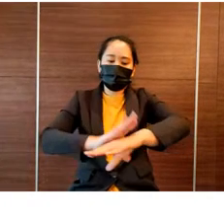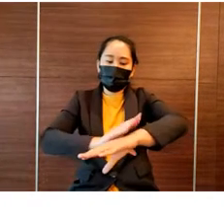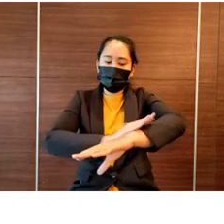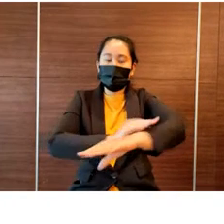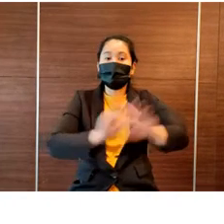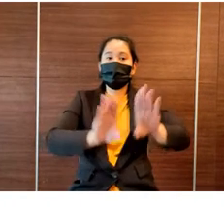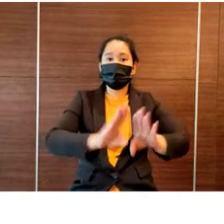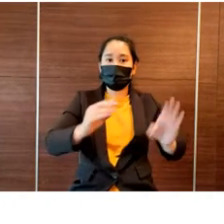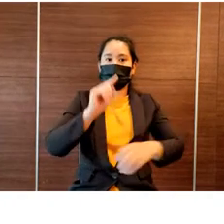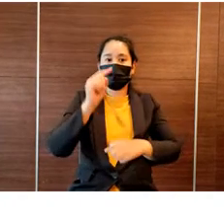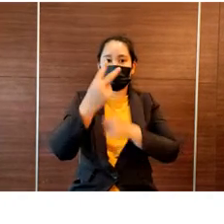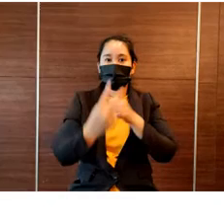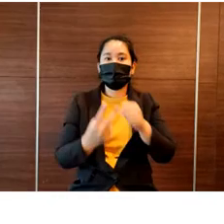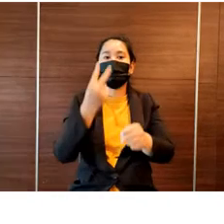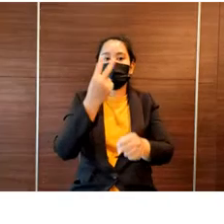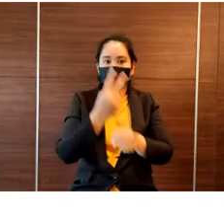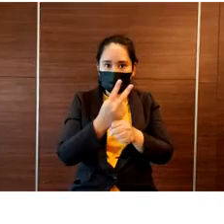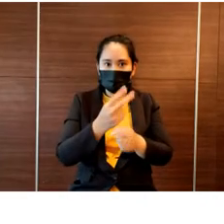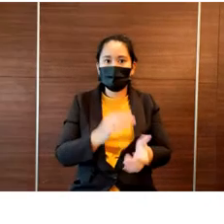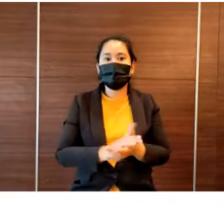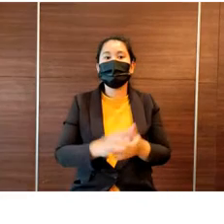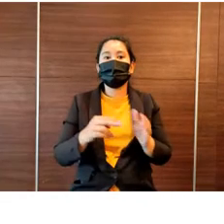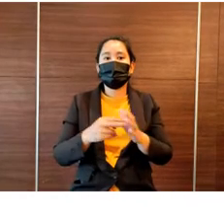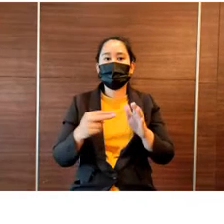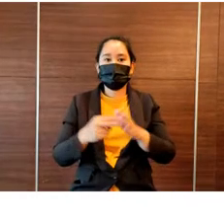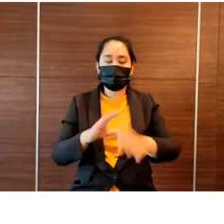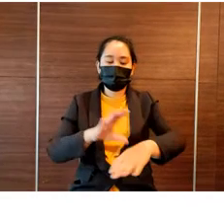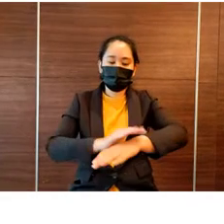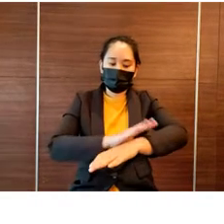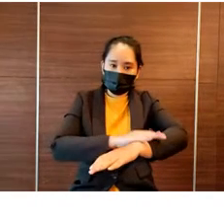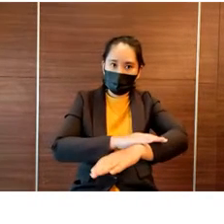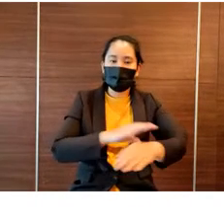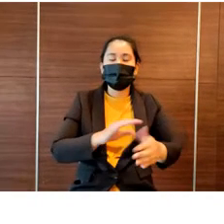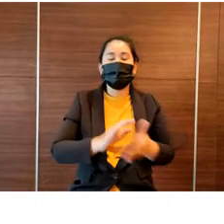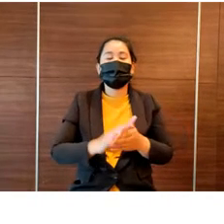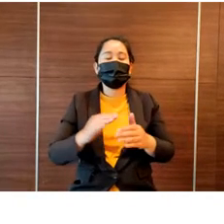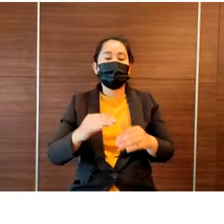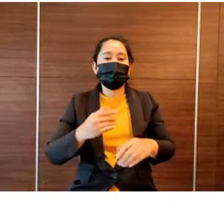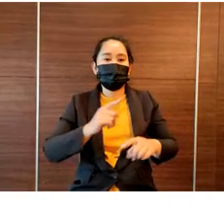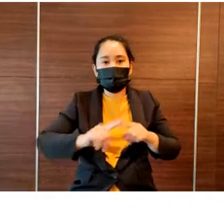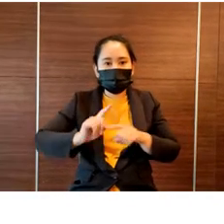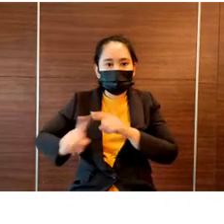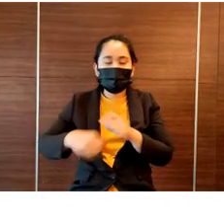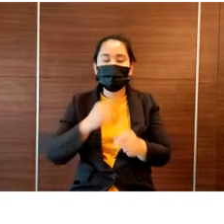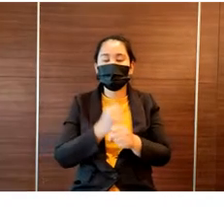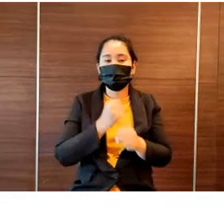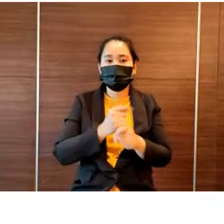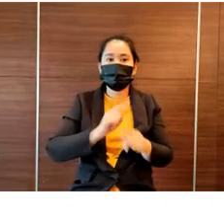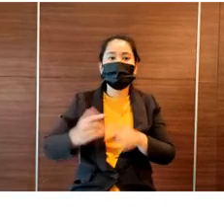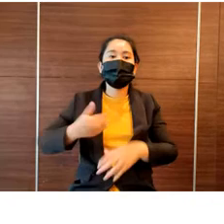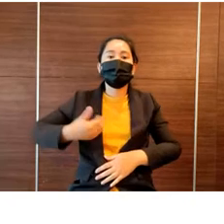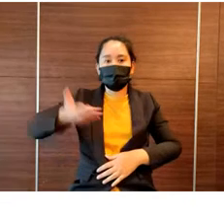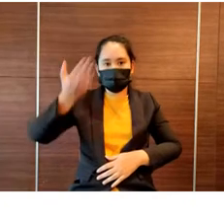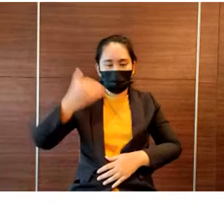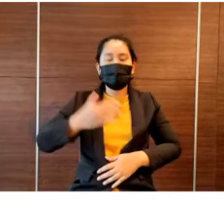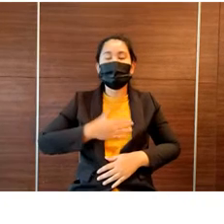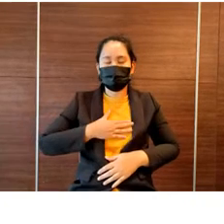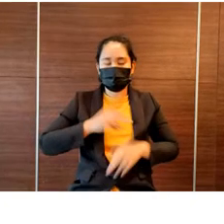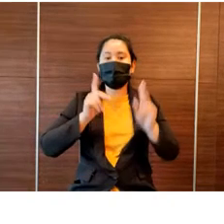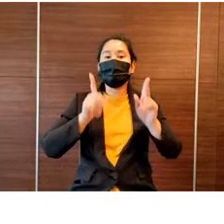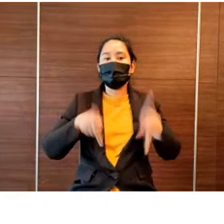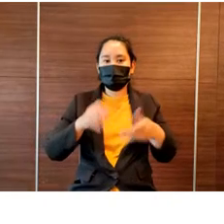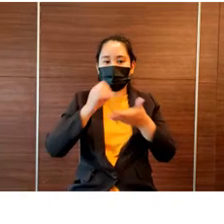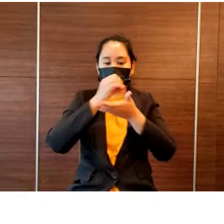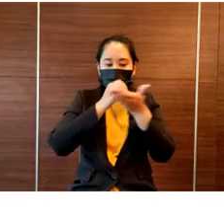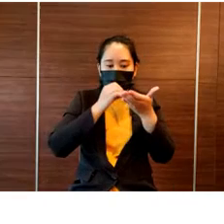มแต่ว่าเป็นมากกว่าซาวน่าเพราะฉะนั้นเราถึงใช้คำว่าโซเชียลคลับด้วยผมเคยเป็นผู้ที่ใช้สารเสพติดครับเ